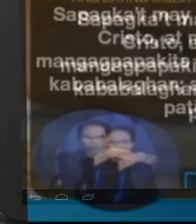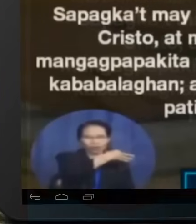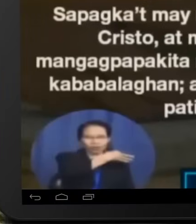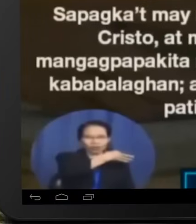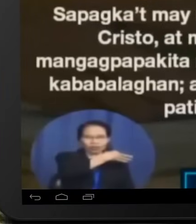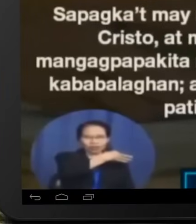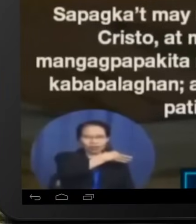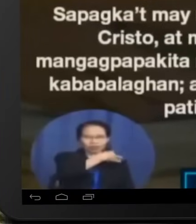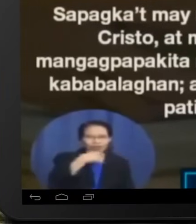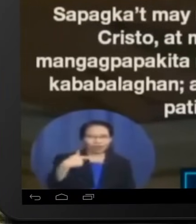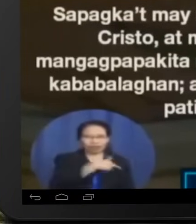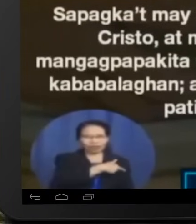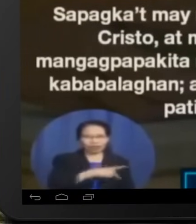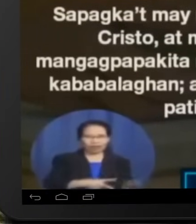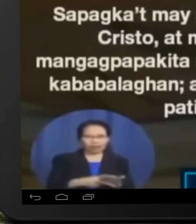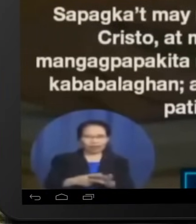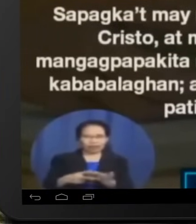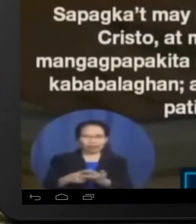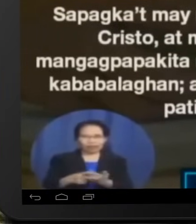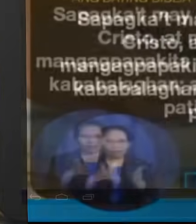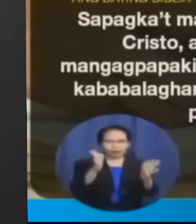sinungaling, mandaraya.